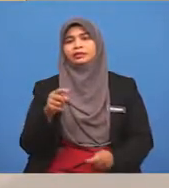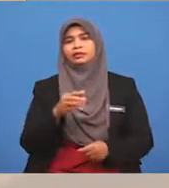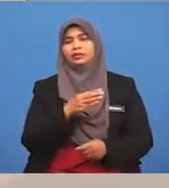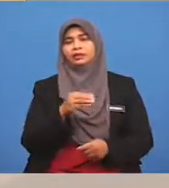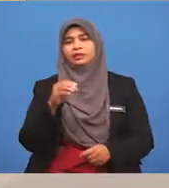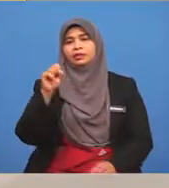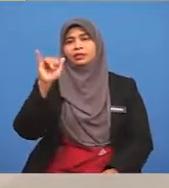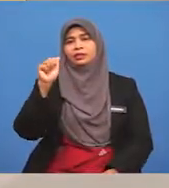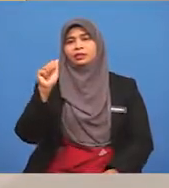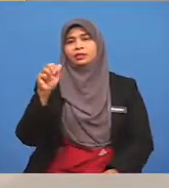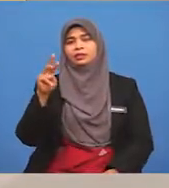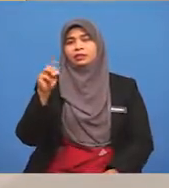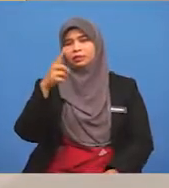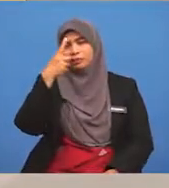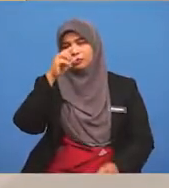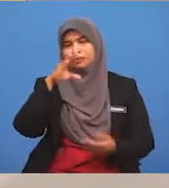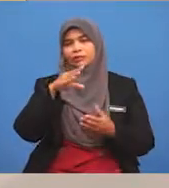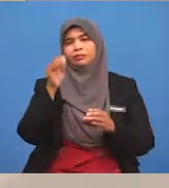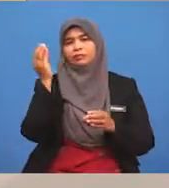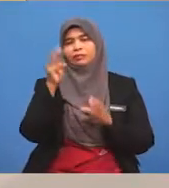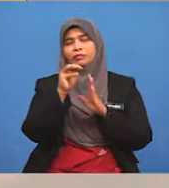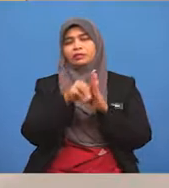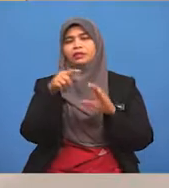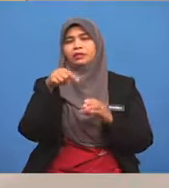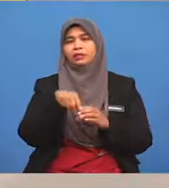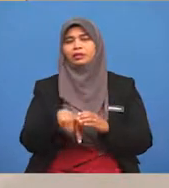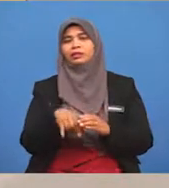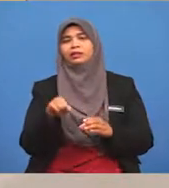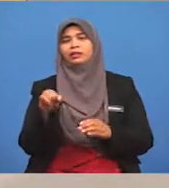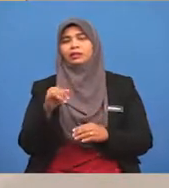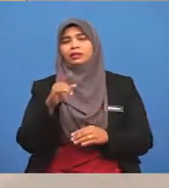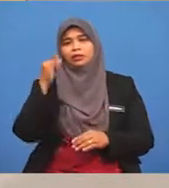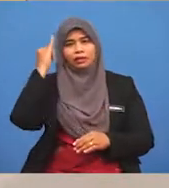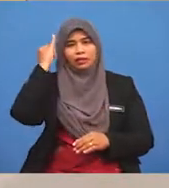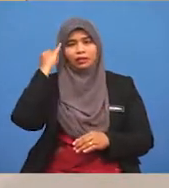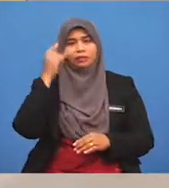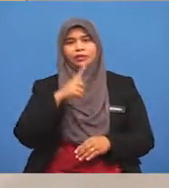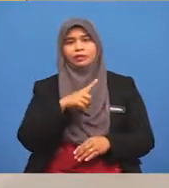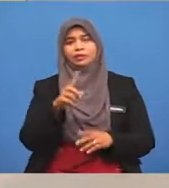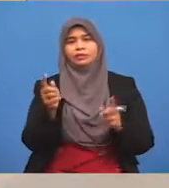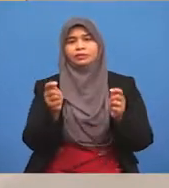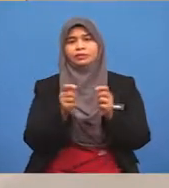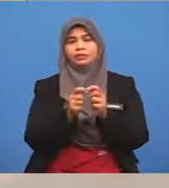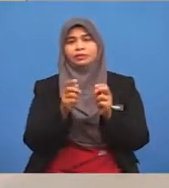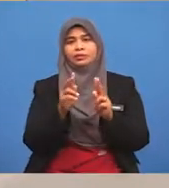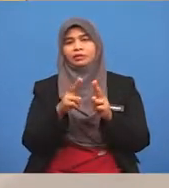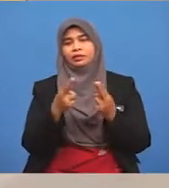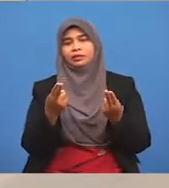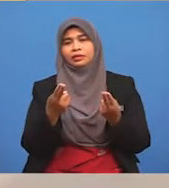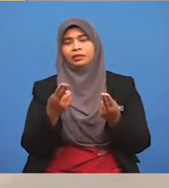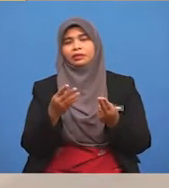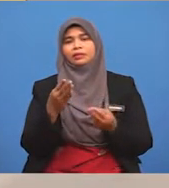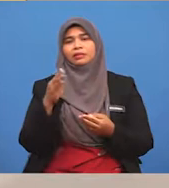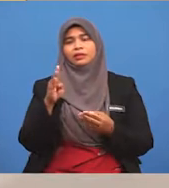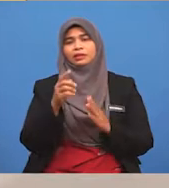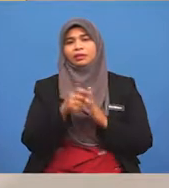dan Syam untuk mendalami ilmu-ilmu Islam seperti hadis. Beliau terkenal